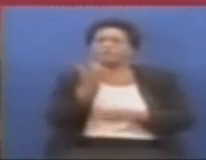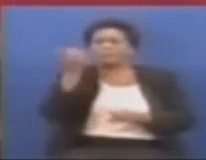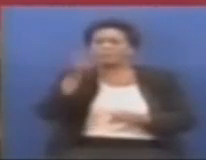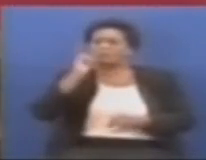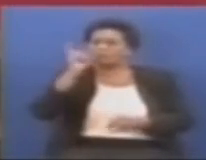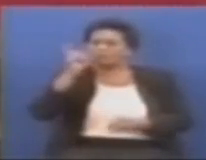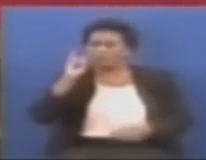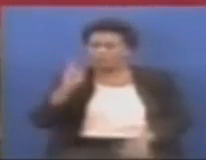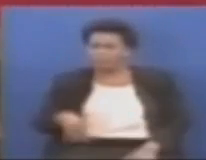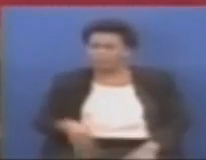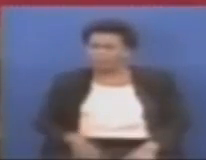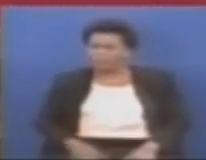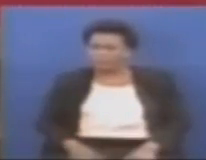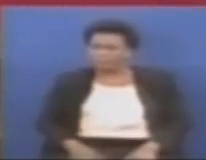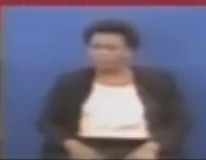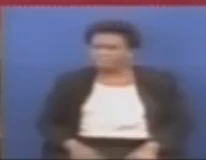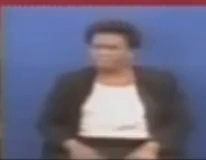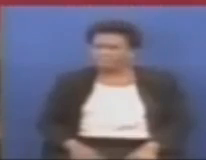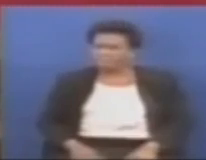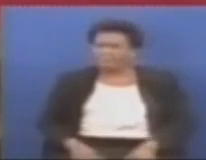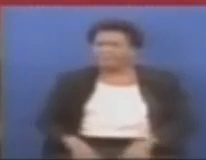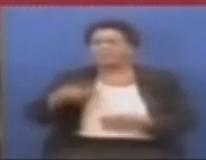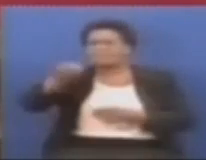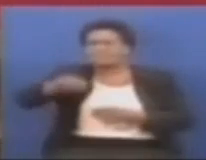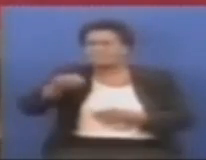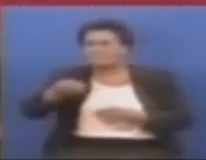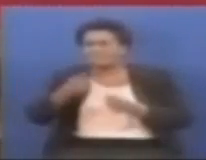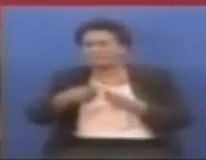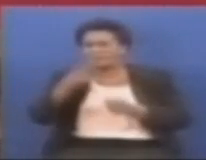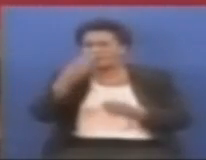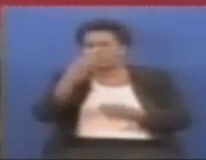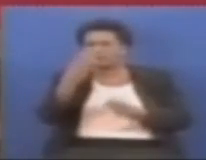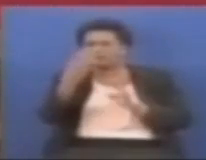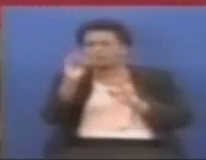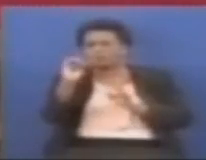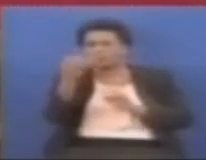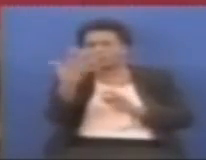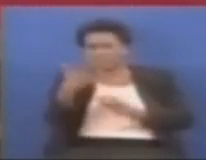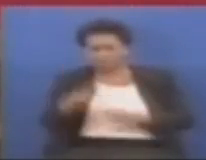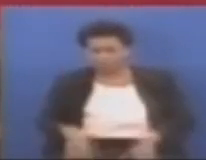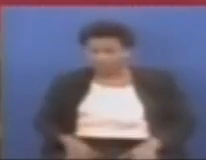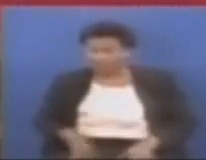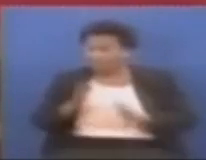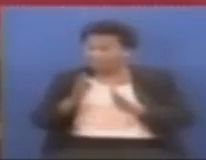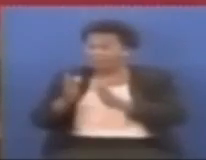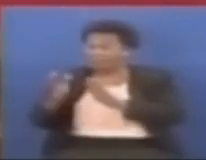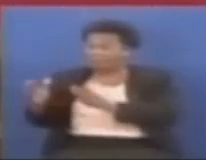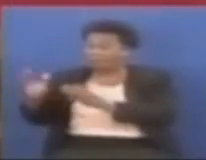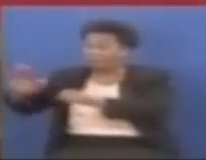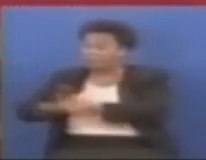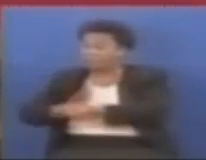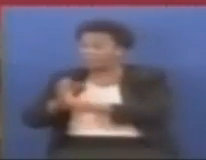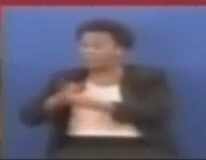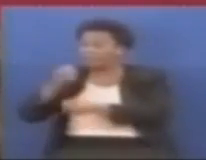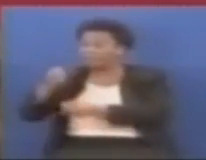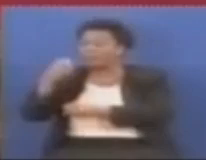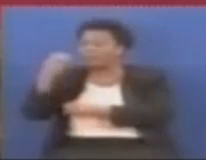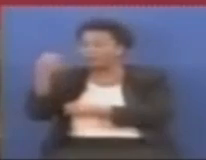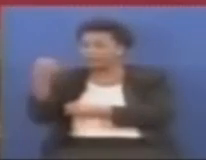kata ya Engaruka katika shule ya Olenyelengai tayari line kubwa imefika, ni kazi ya kuunganisha tu katika shule ya